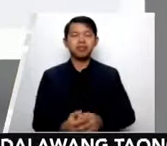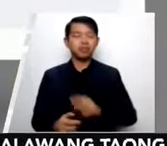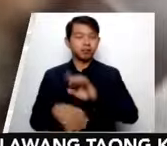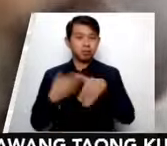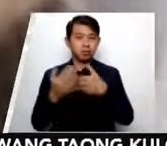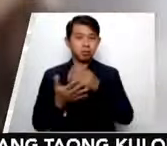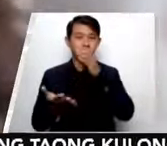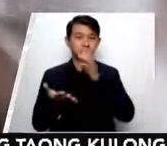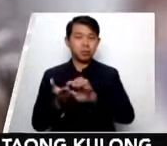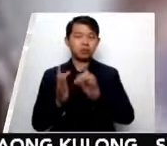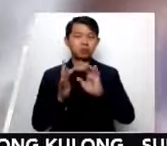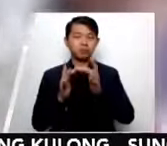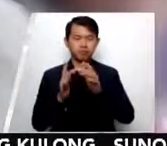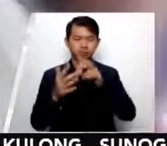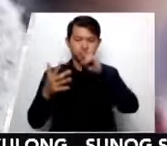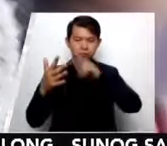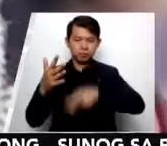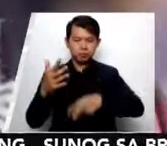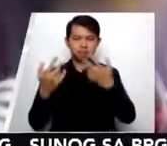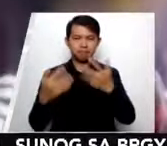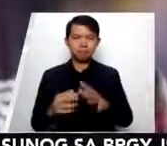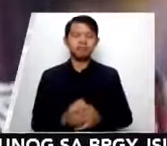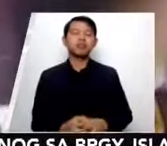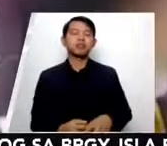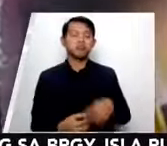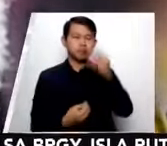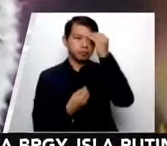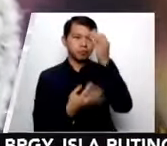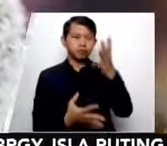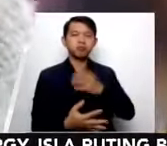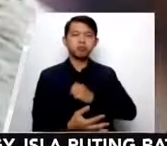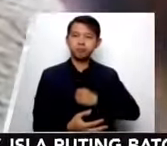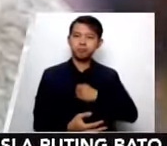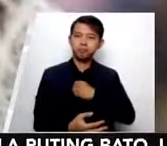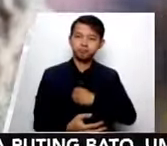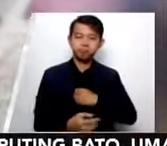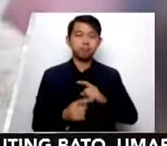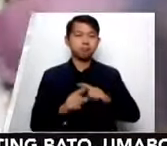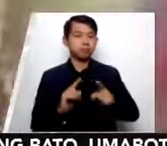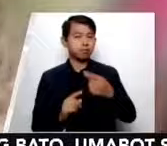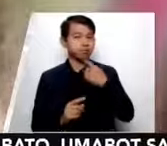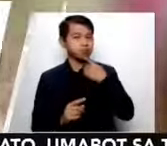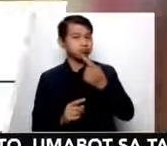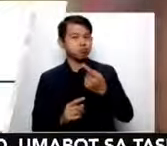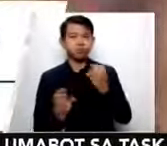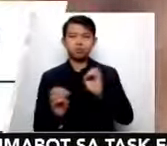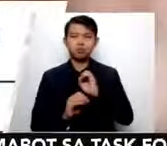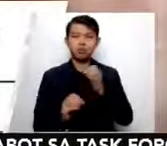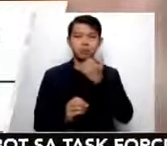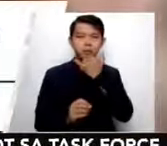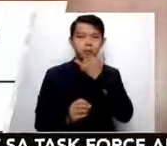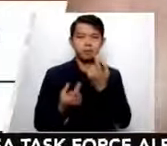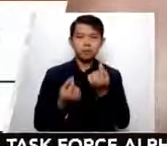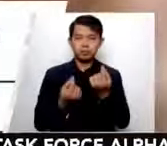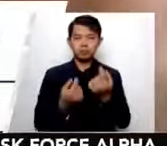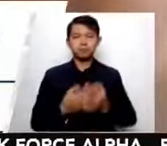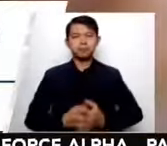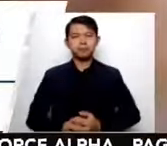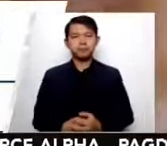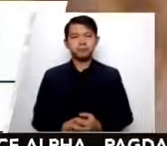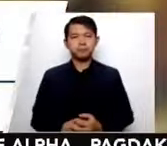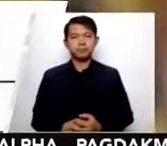media humihingi siya ng tawad Pero tingin niya Wala naman siyang ginawang mali Ayaw lang mag Paso sa mga